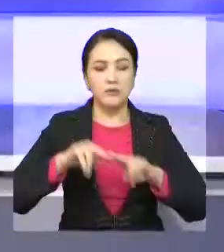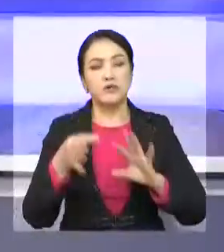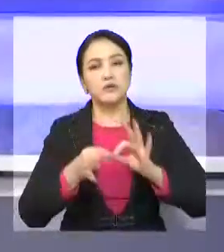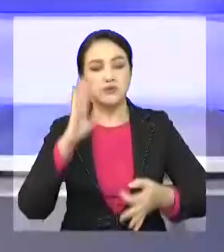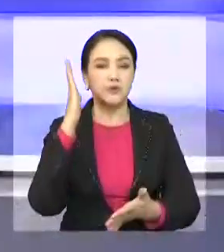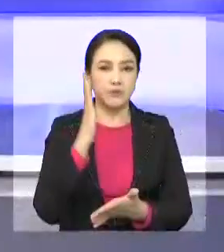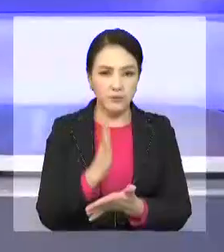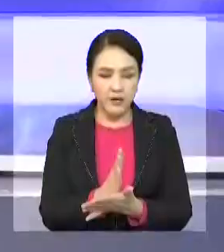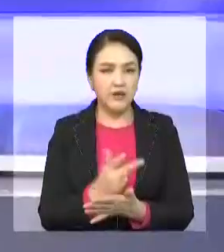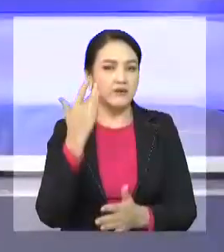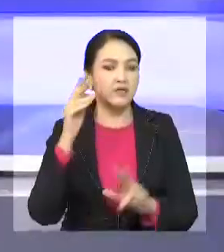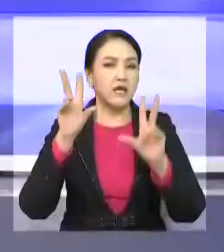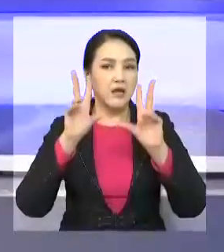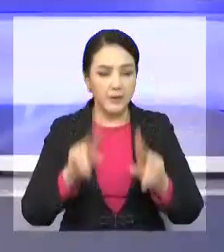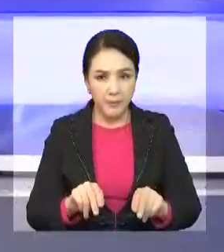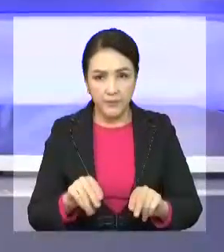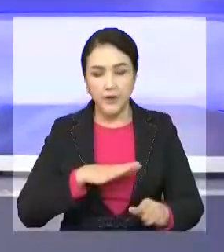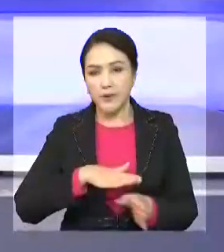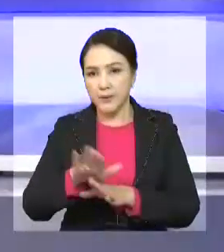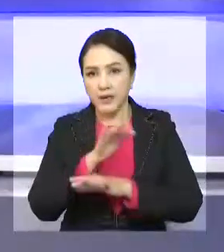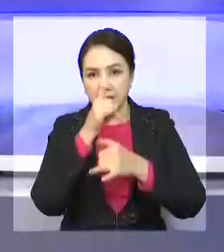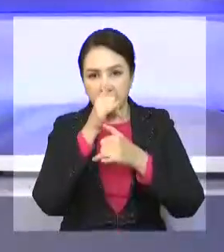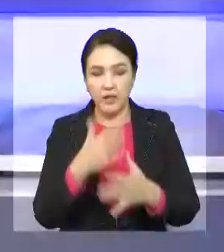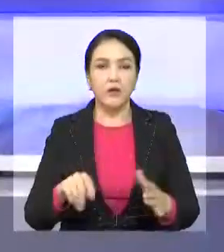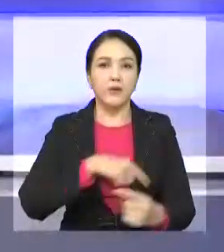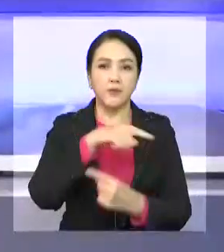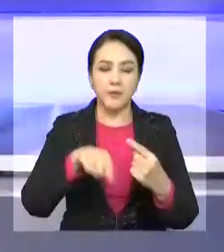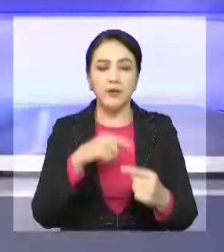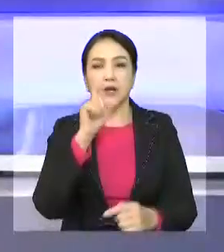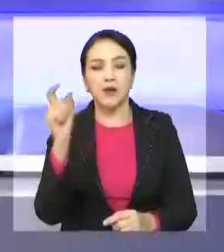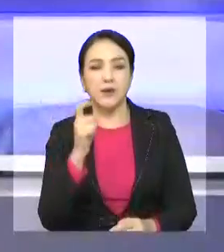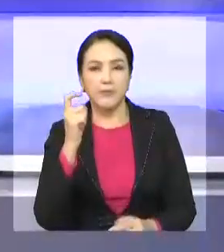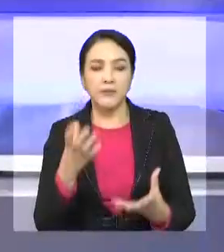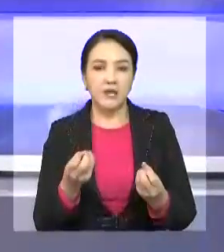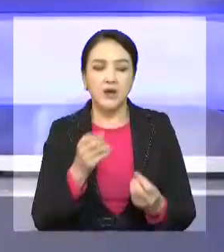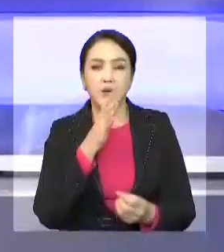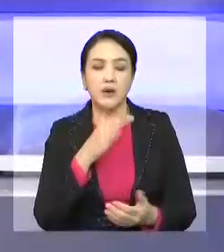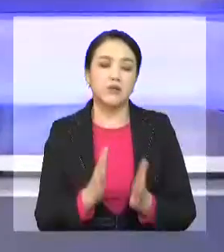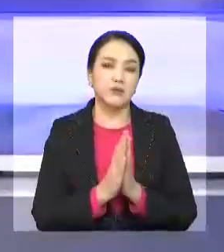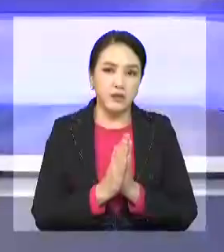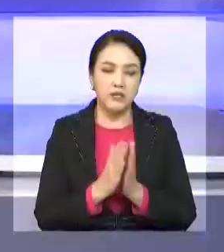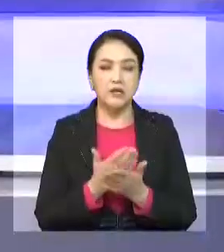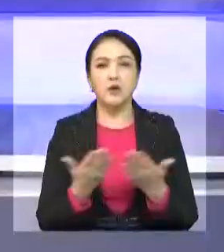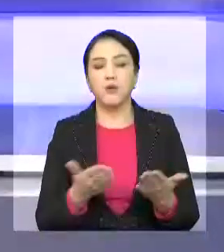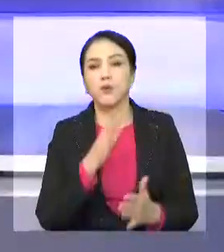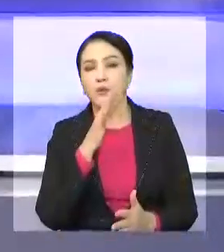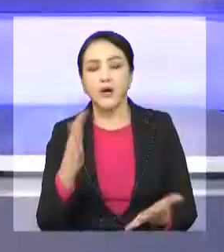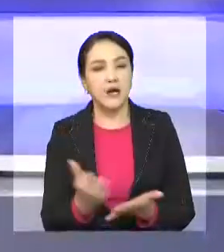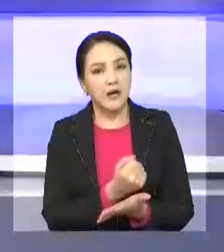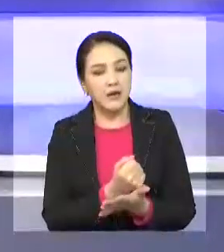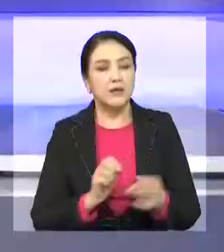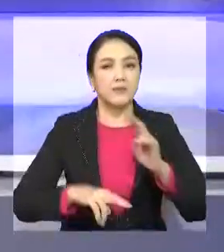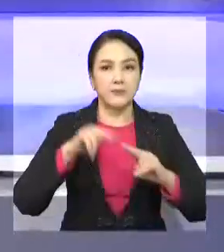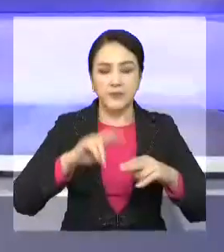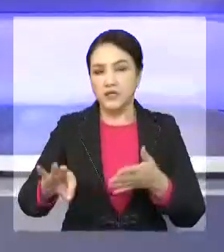бар. Үнемі уәде беріп, бірақ сол уәдесін орындай алмаған мердігерлер бұл жолы тағы да уақыт сұрады. Бірақ уақыт тапшы, құрылыс